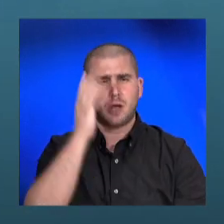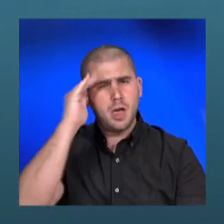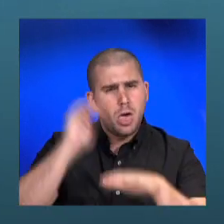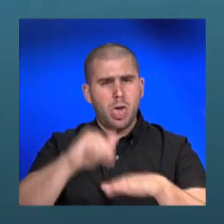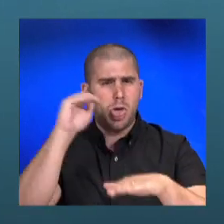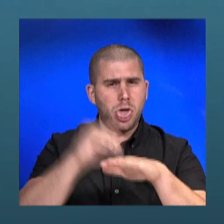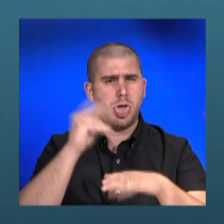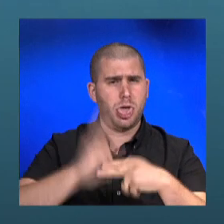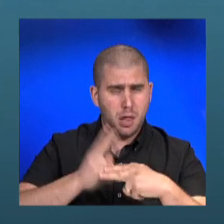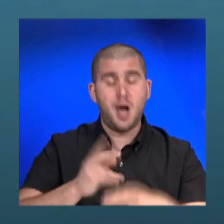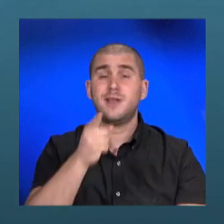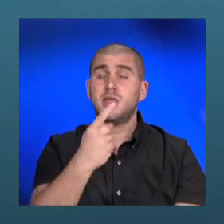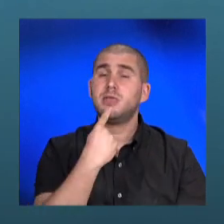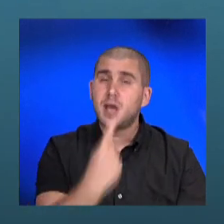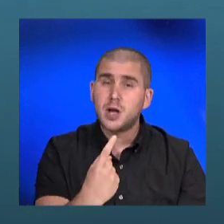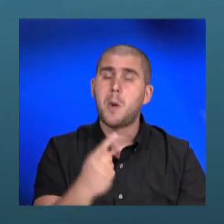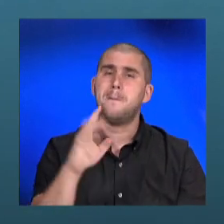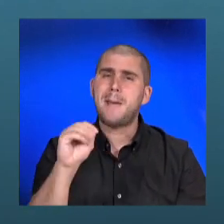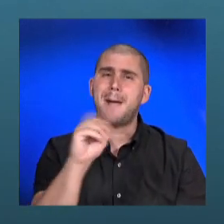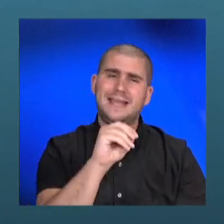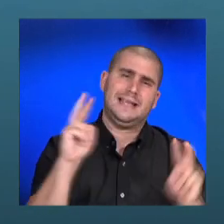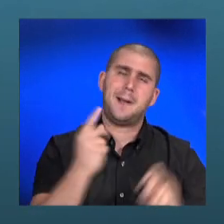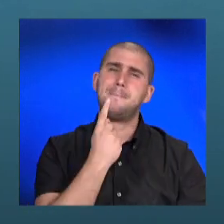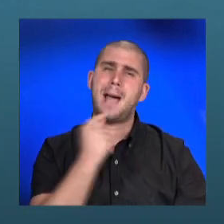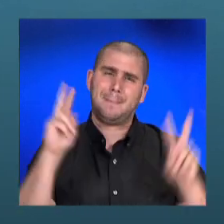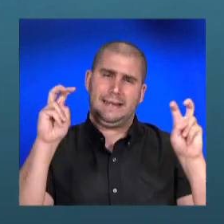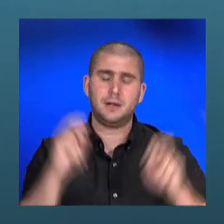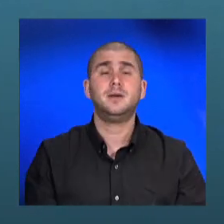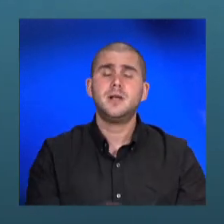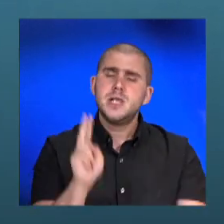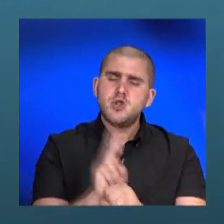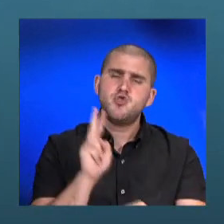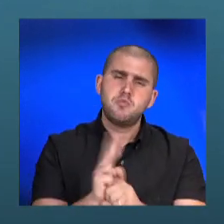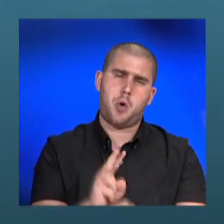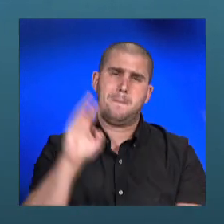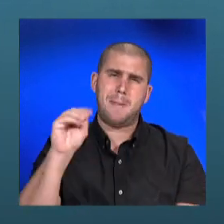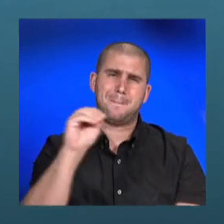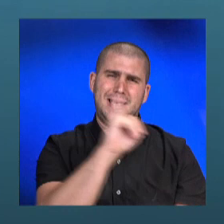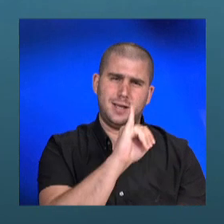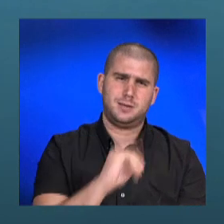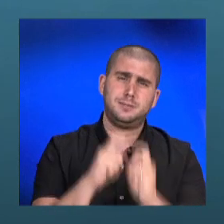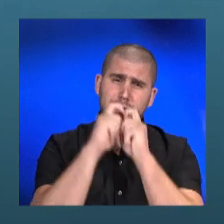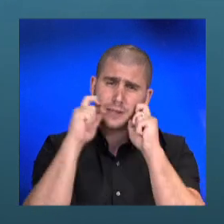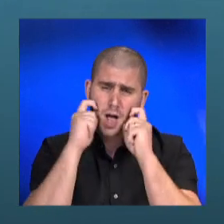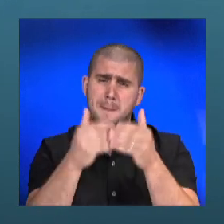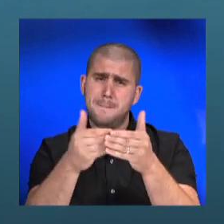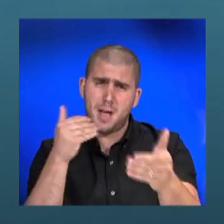תגידו, מאמי, תשמרו על מאמי. אני כבר שומע את הבדיחות, אני רואה את